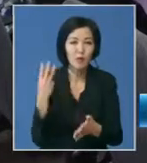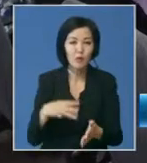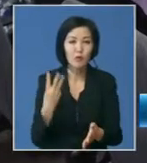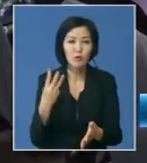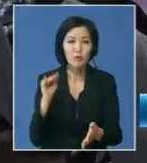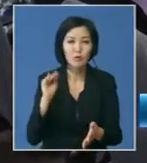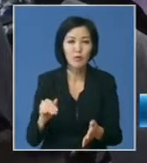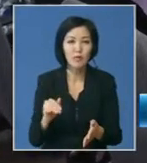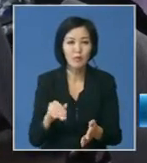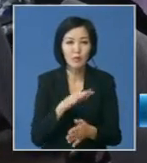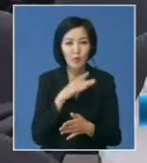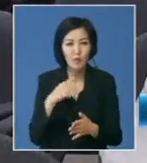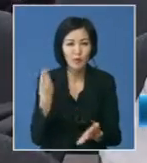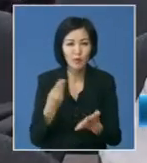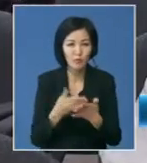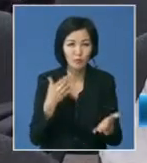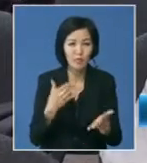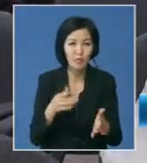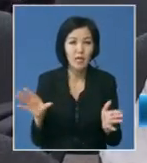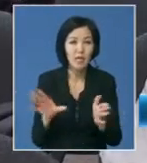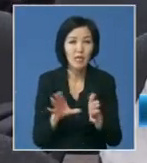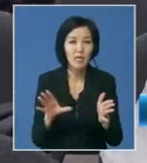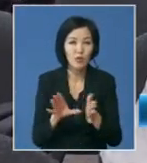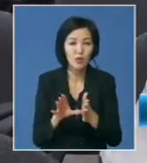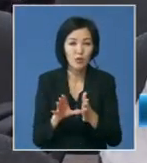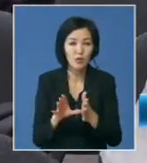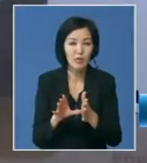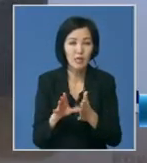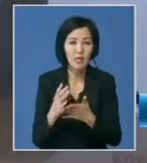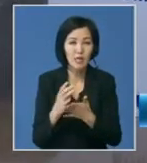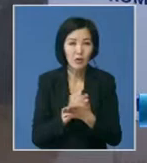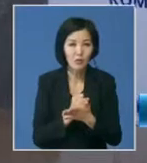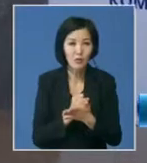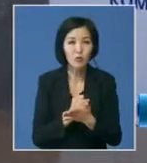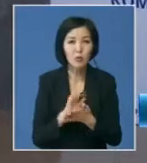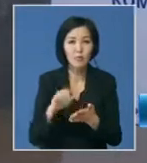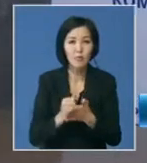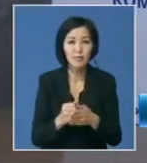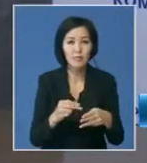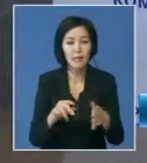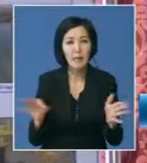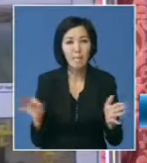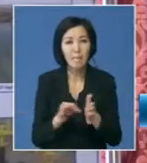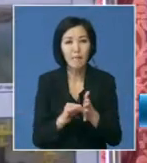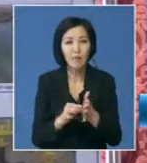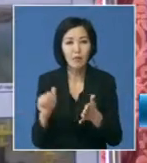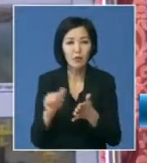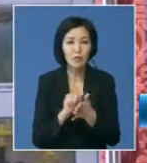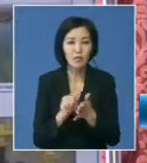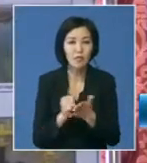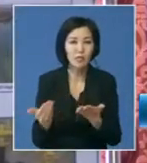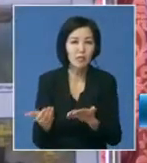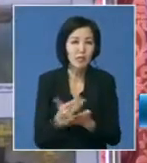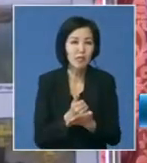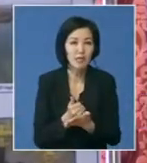33 мыңнан астамы құнды саналады. Солардың электронды архивке көшіру басты мақсат. Мамандар бұдан бөлек құжаттарды жинастырып, бірнеше кітап